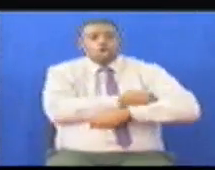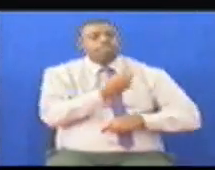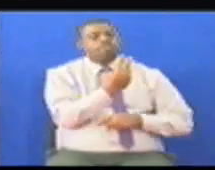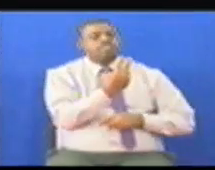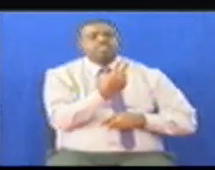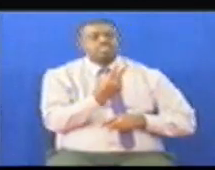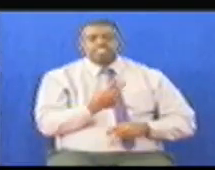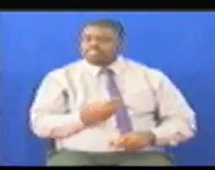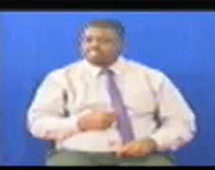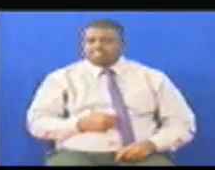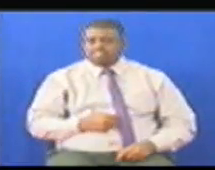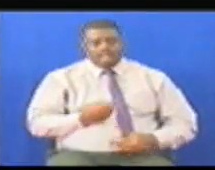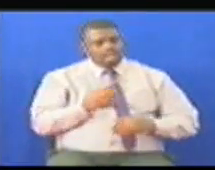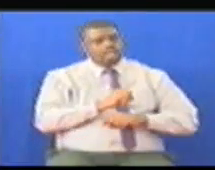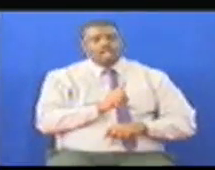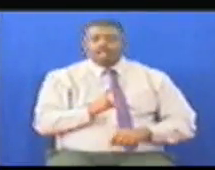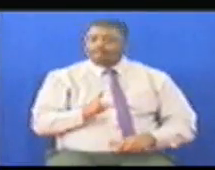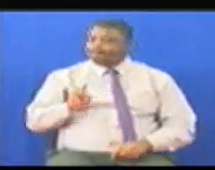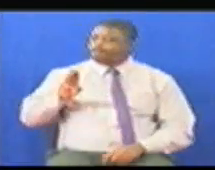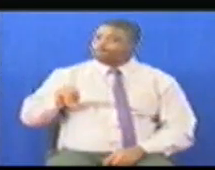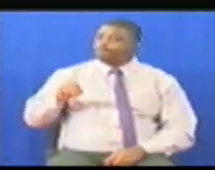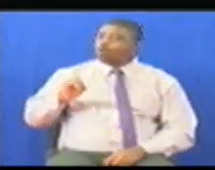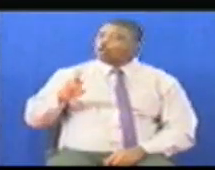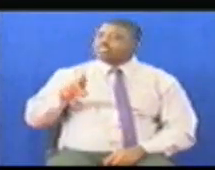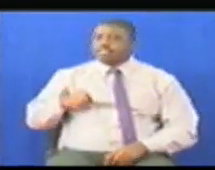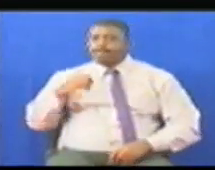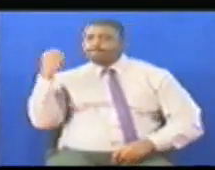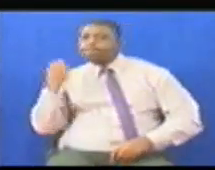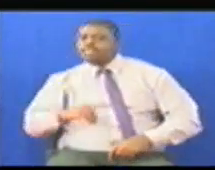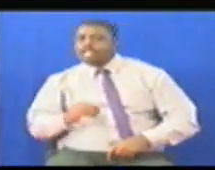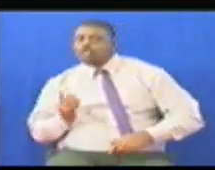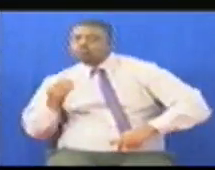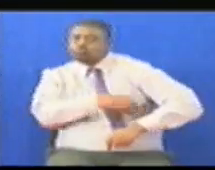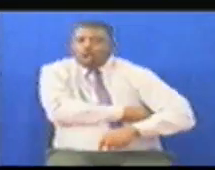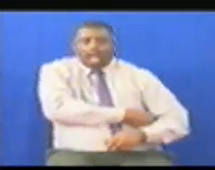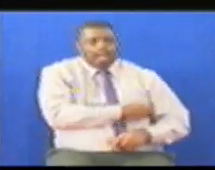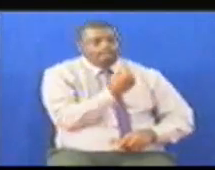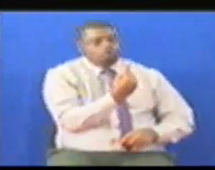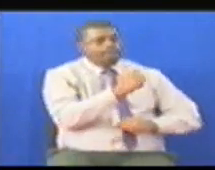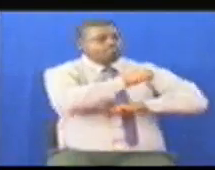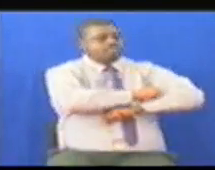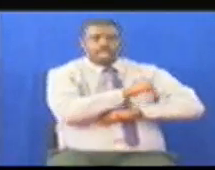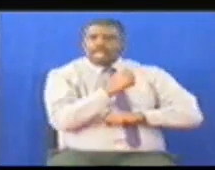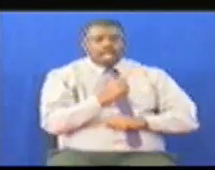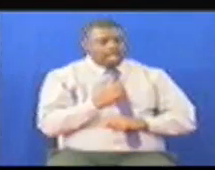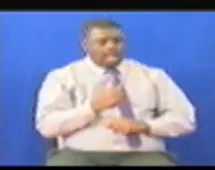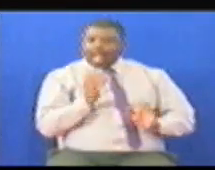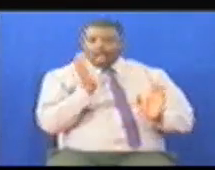Kucheza na Simba Morrison akapiga kamoja chua akaenda kupumzika haijapata kutokea.